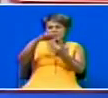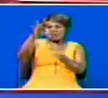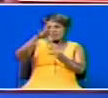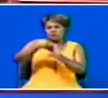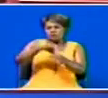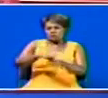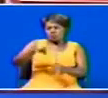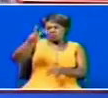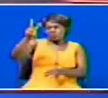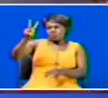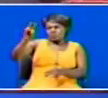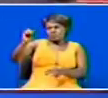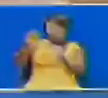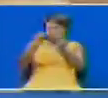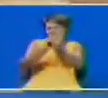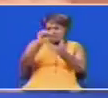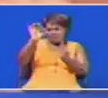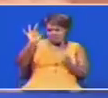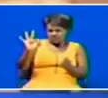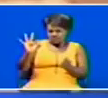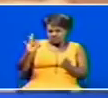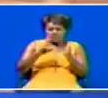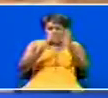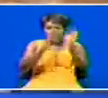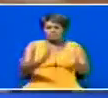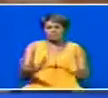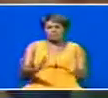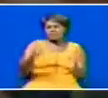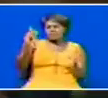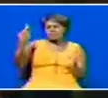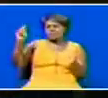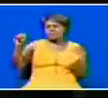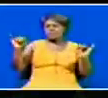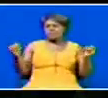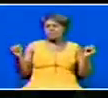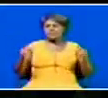uchaguzi wa mwaka 2013. Paul Nabiswa, KTN News.